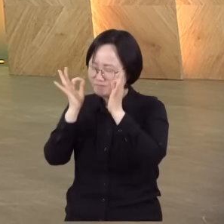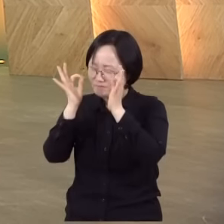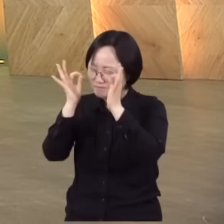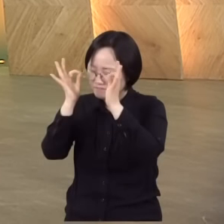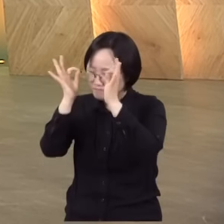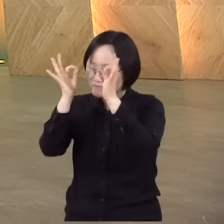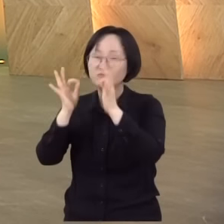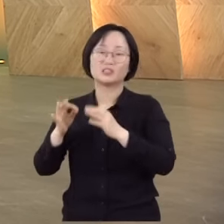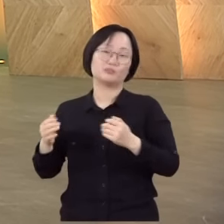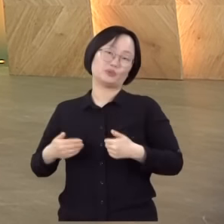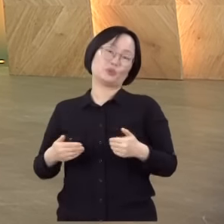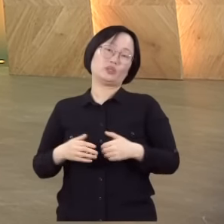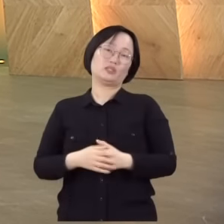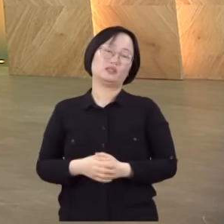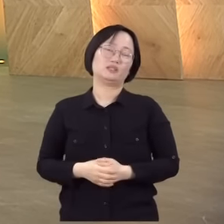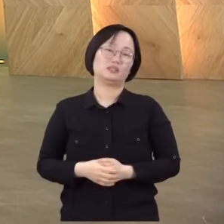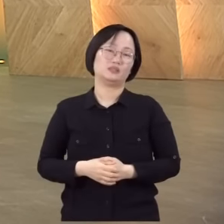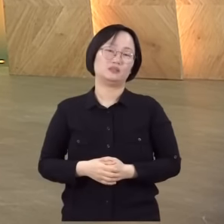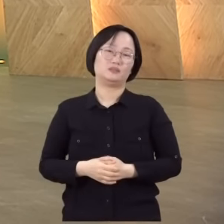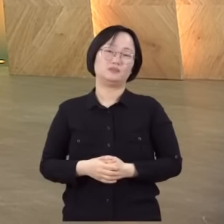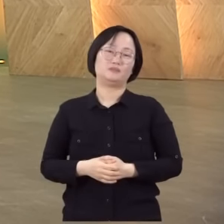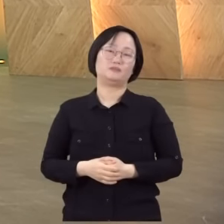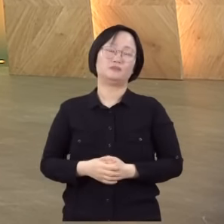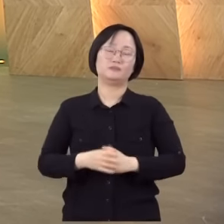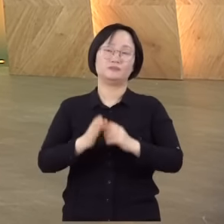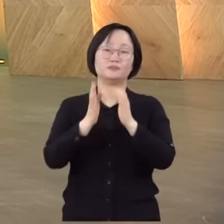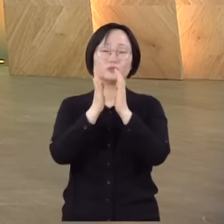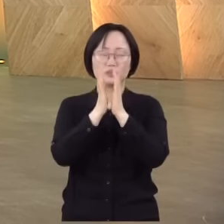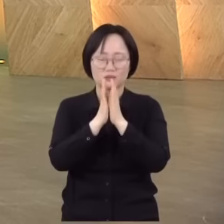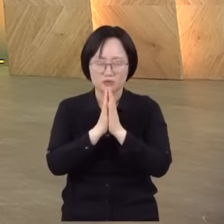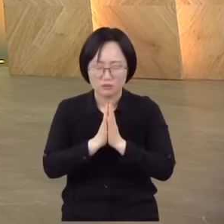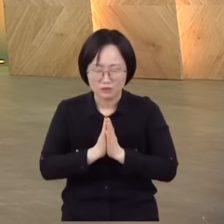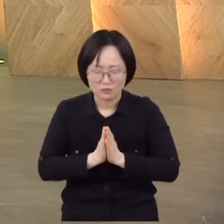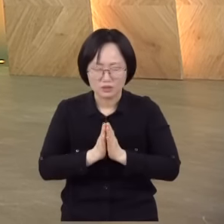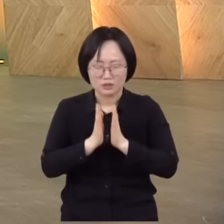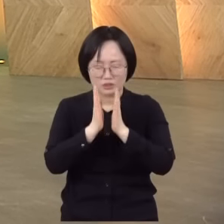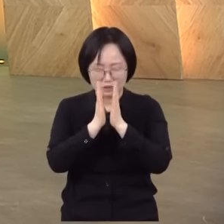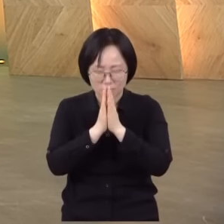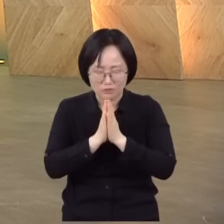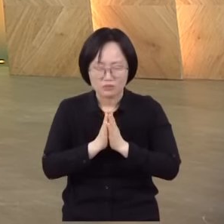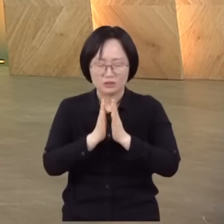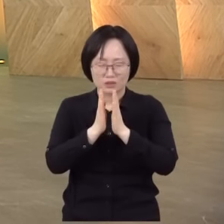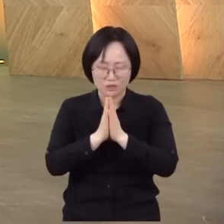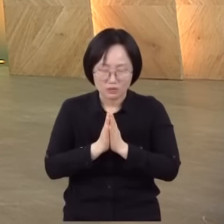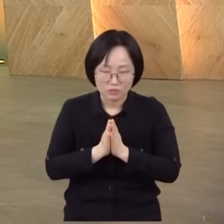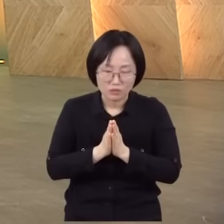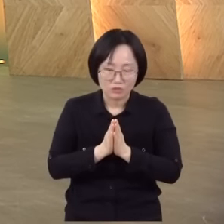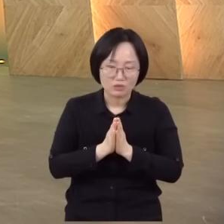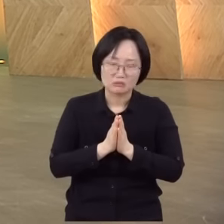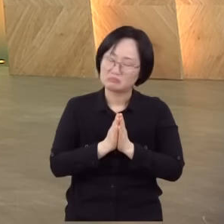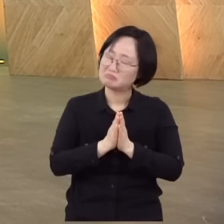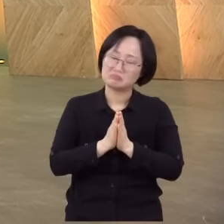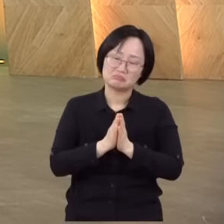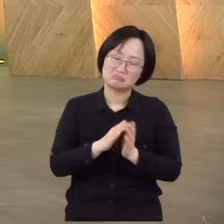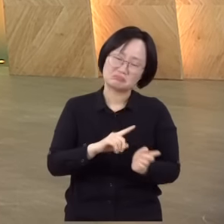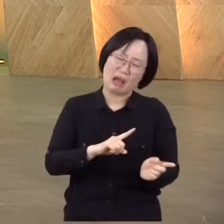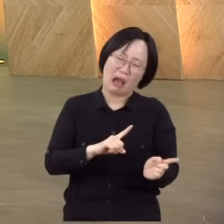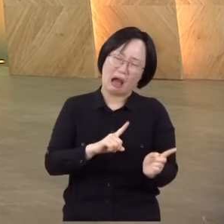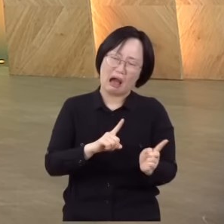기도해도 기도해도 병이 낮지 않고 죽음에 이르게 되었을 때라도